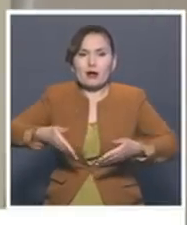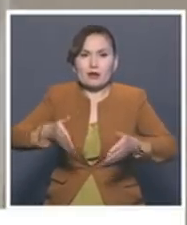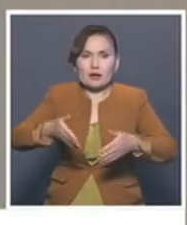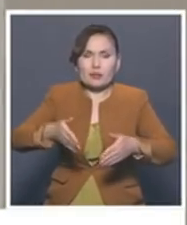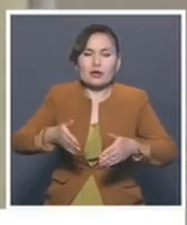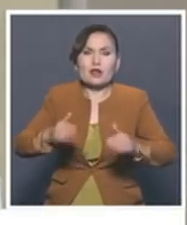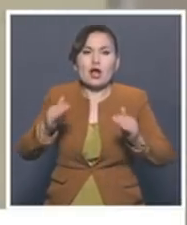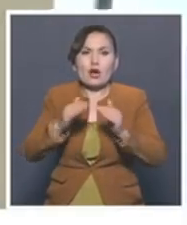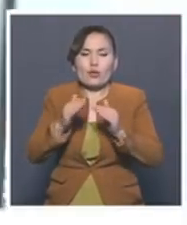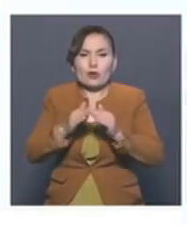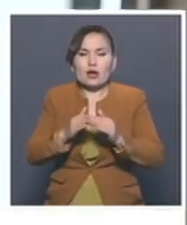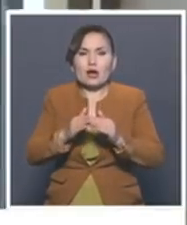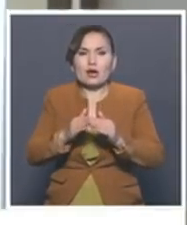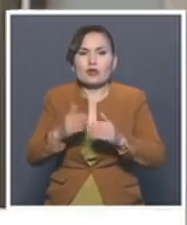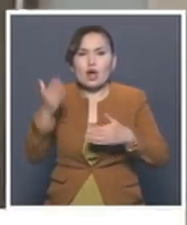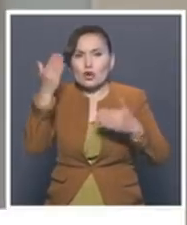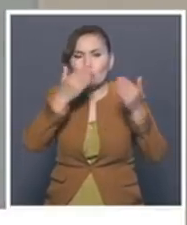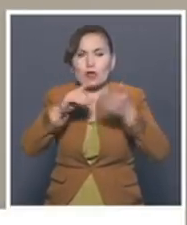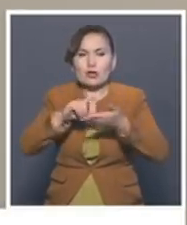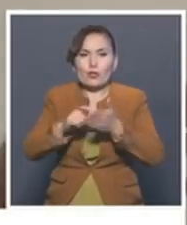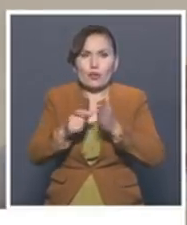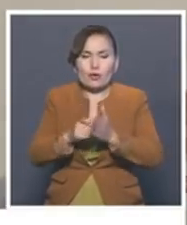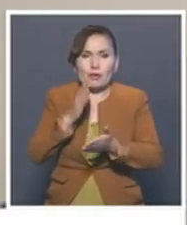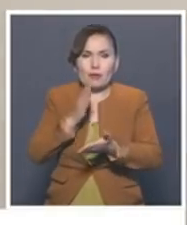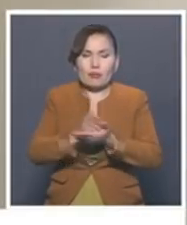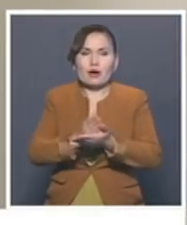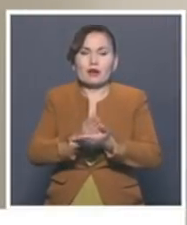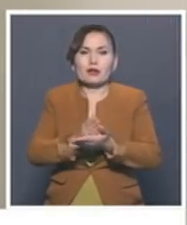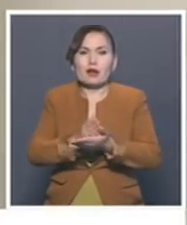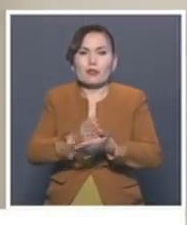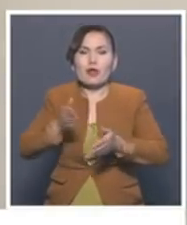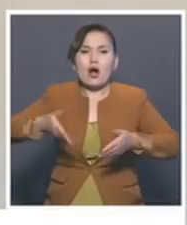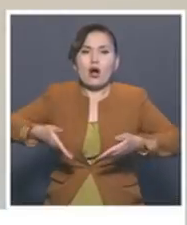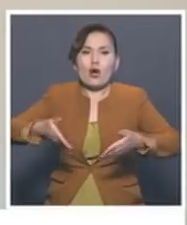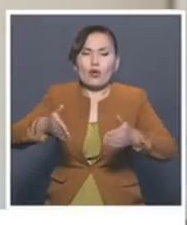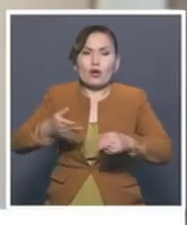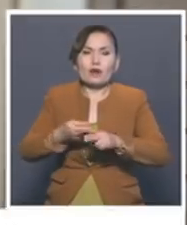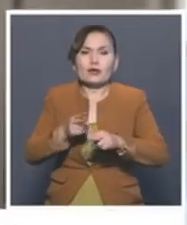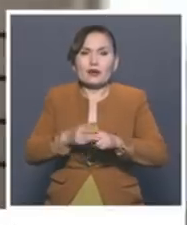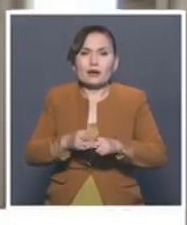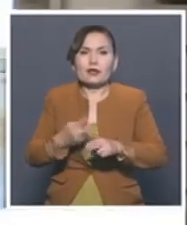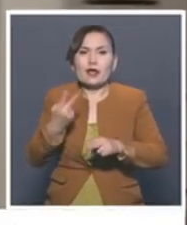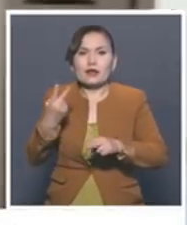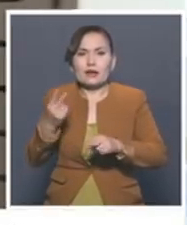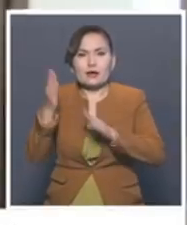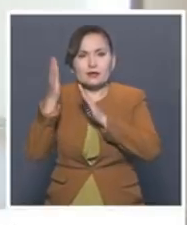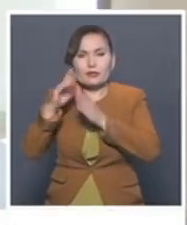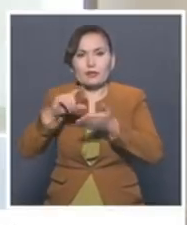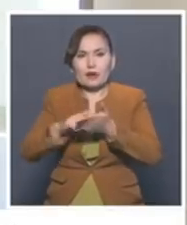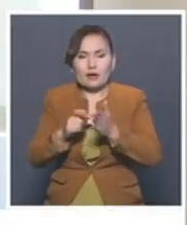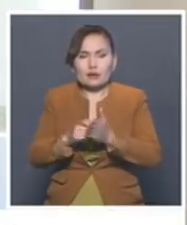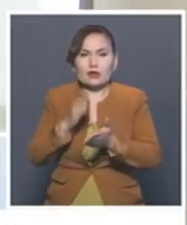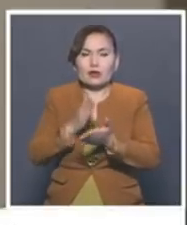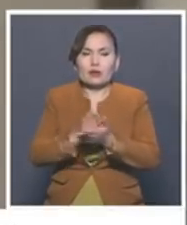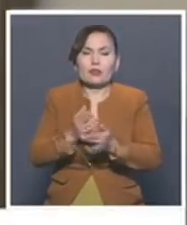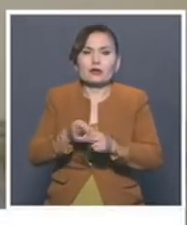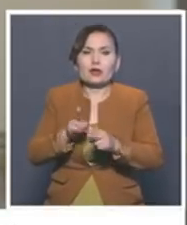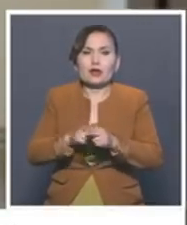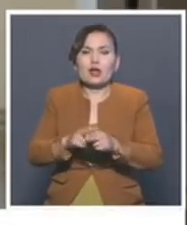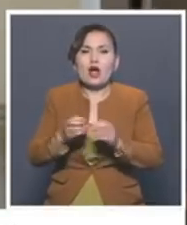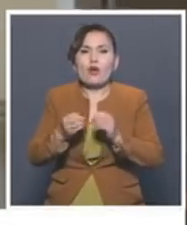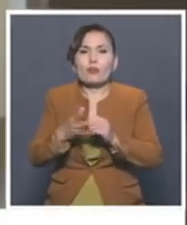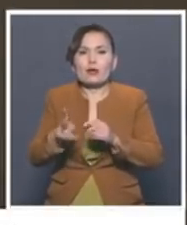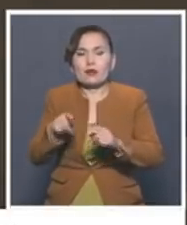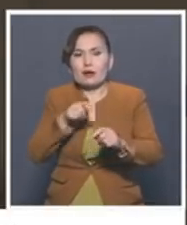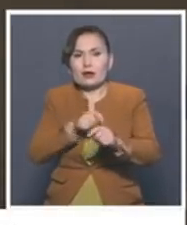мында жуынатын бөлме бар. Мінекей қол, екі жатын бөлмесі және аумағы 15 шаршы метр